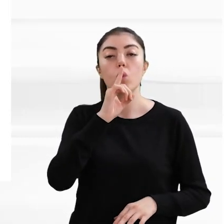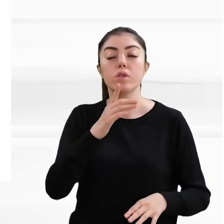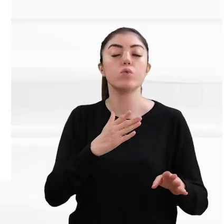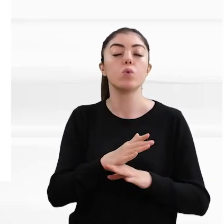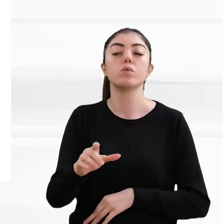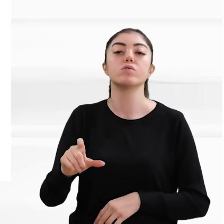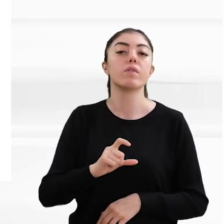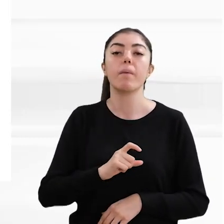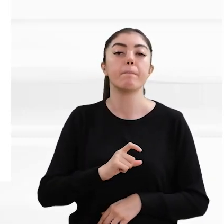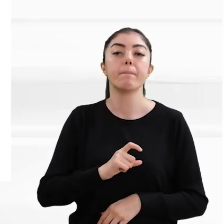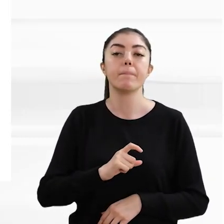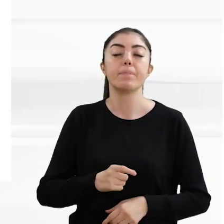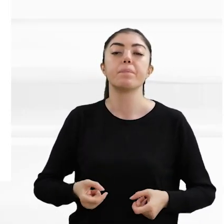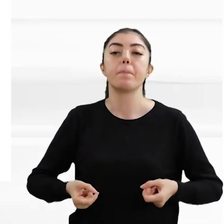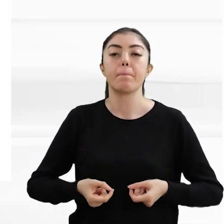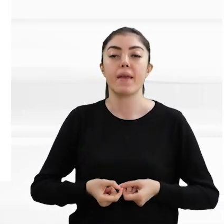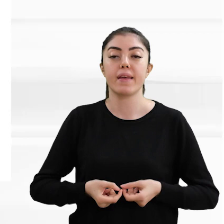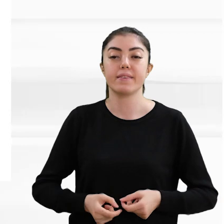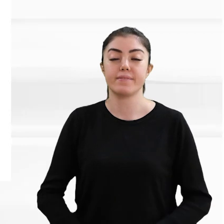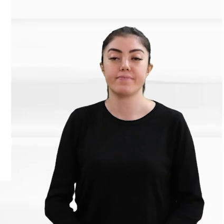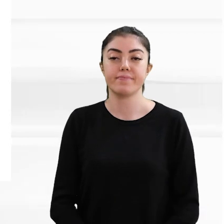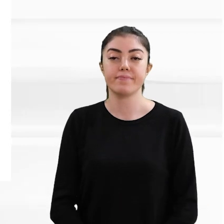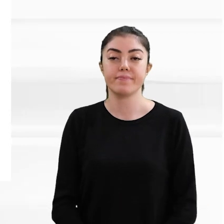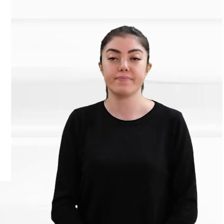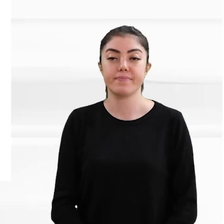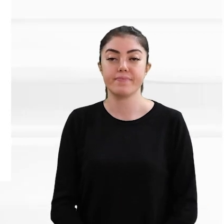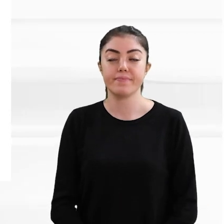Dolayısıyla doğru cevabımız B seçeneği oldu.